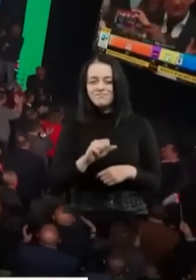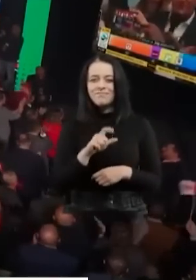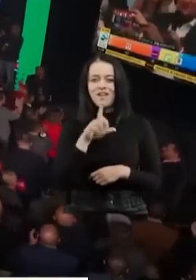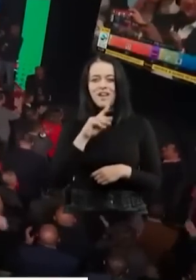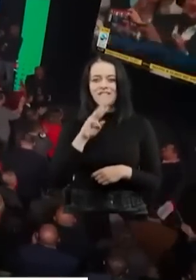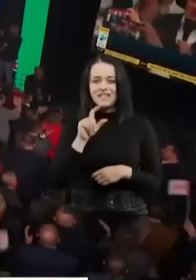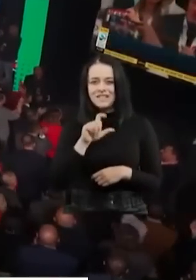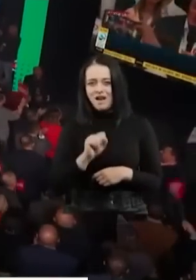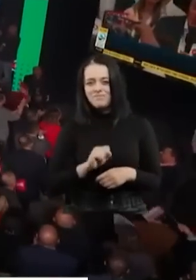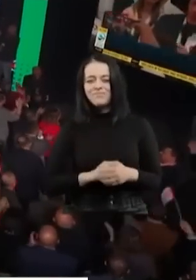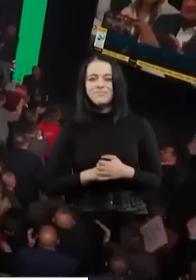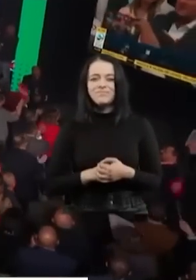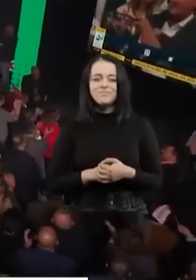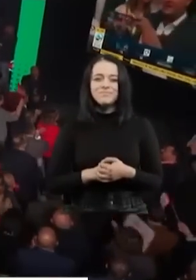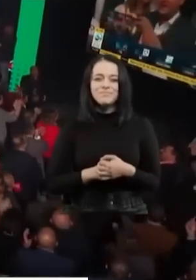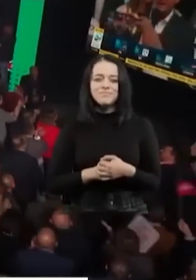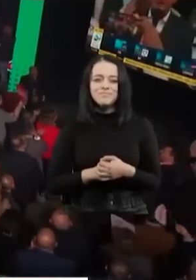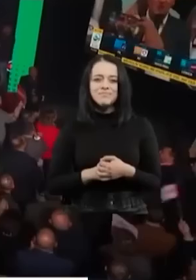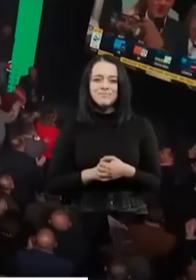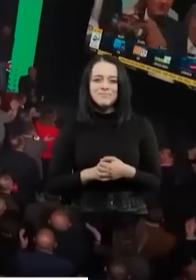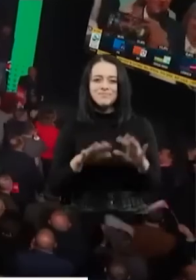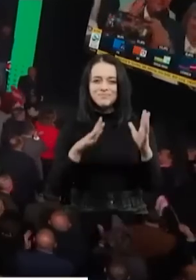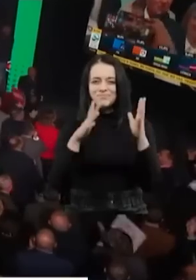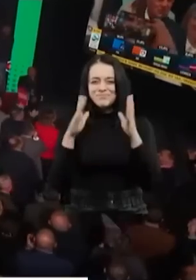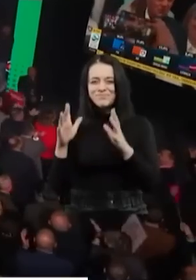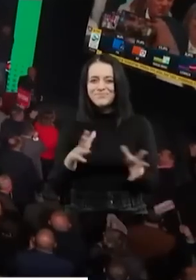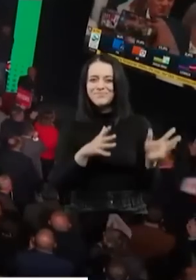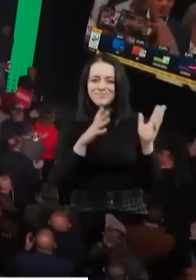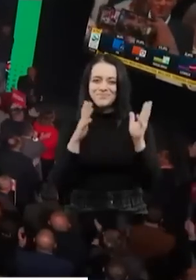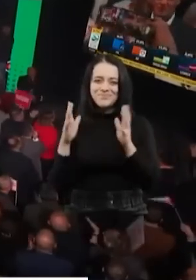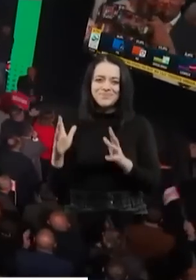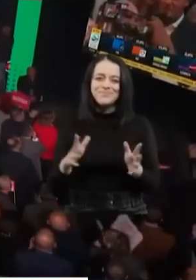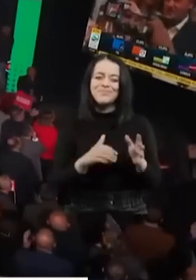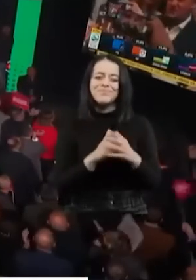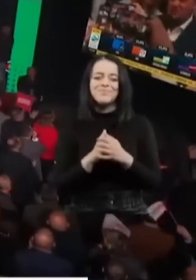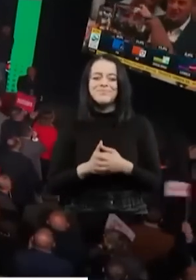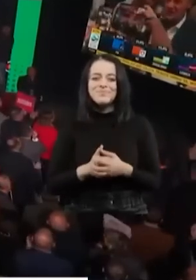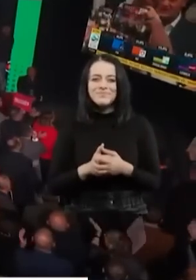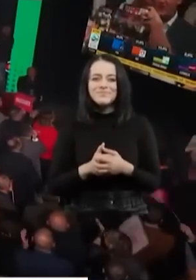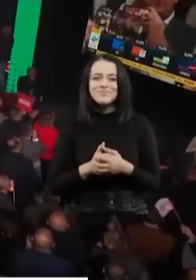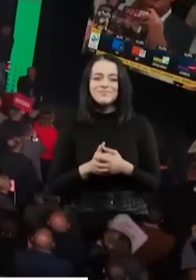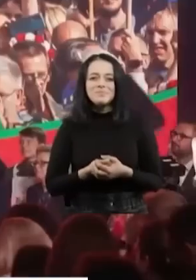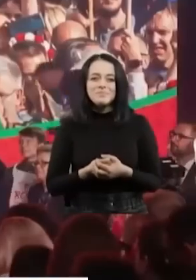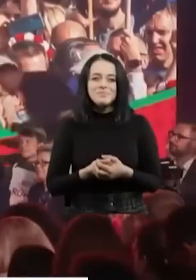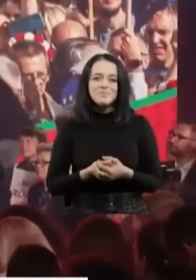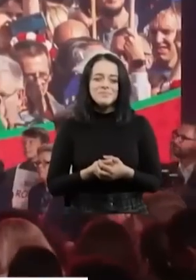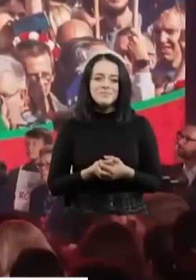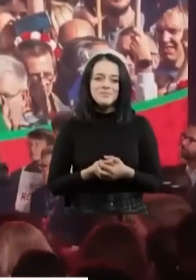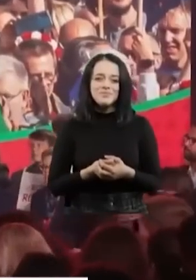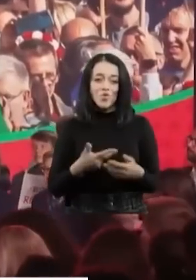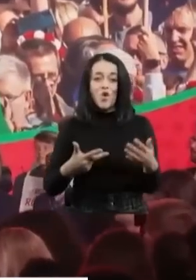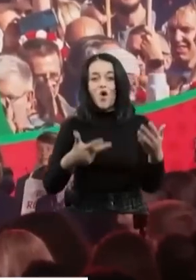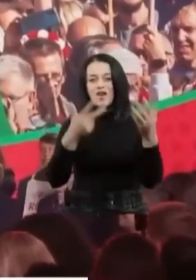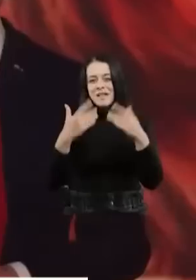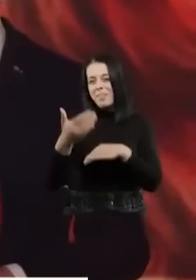Bo tego rząd Donalda Tuska nie chciał zauważyć. Oczywiście, to jest jeden z jego wielu grzechów, moglibyśmy tutaj wymieniać znacznie ich więcej. No i na